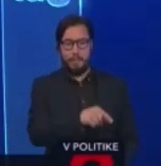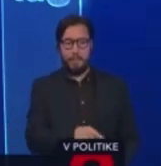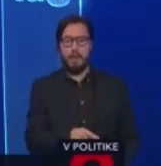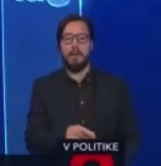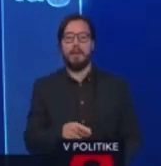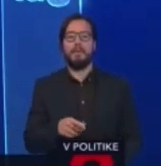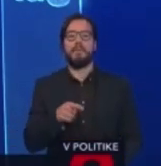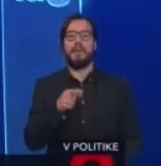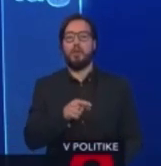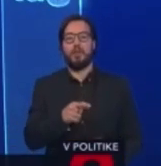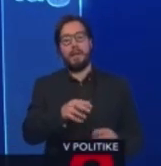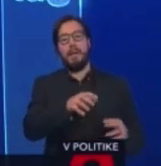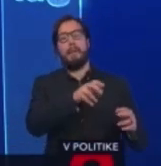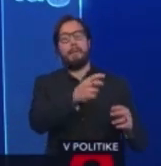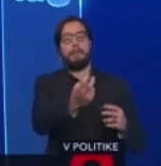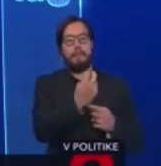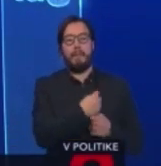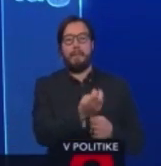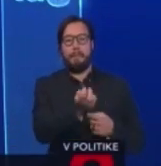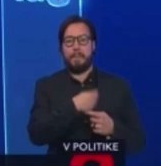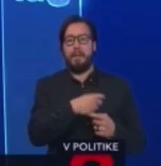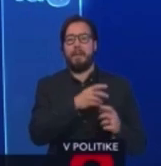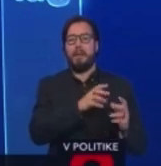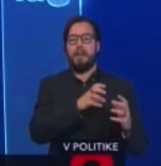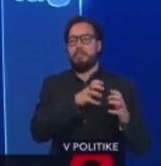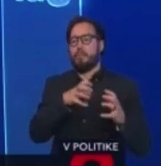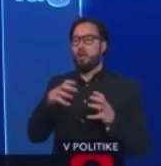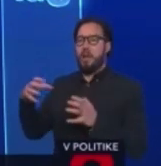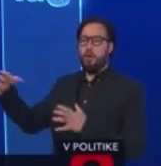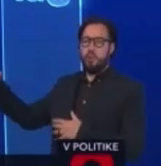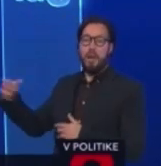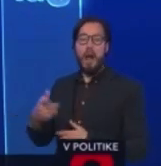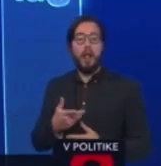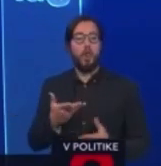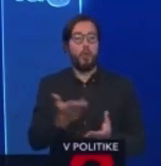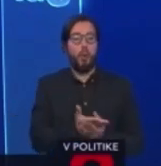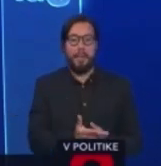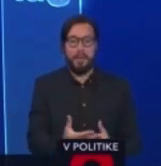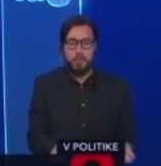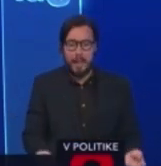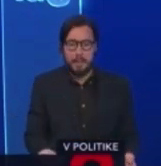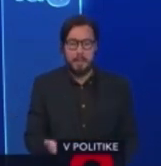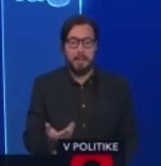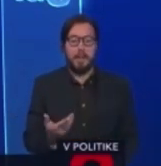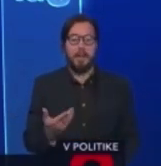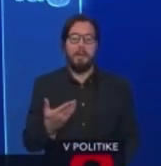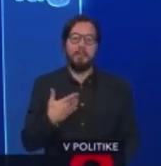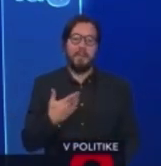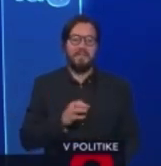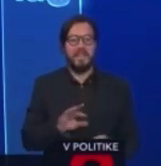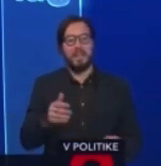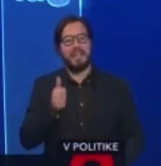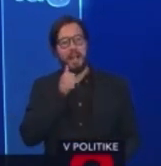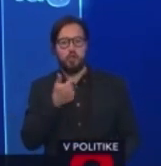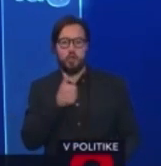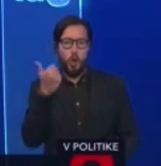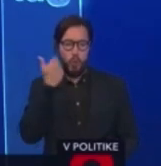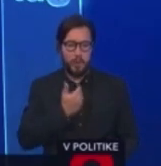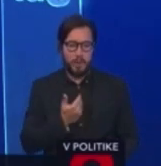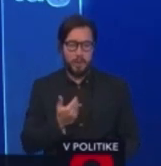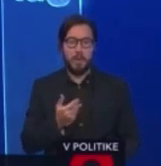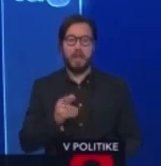prídu a prechádzajú Lenže nám ich treba tu spracovať oni prichádzajú bez dokumentov máše kapacity sú niekde 100 ľudí denne máme ich